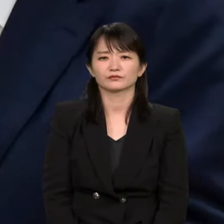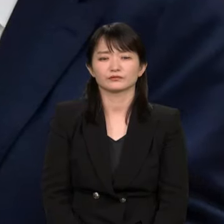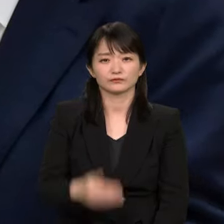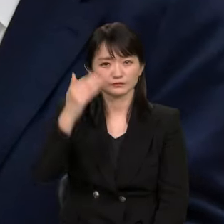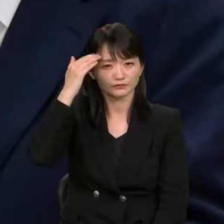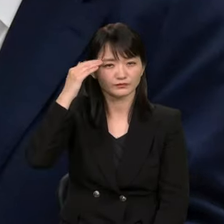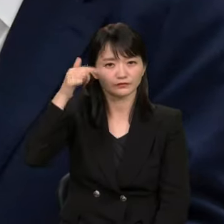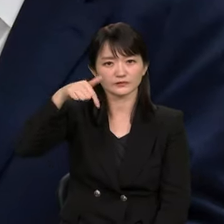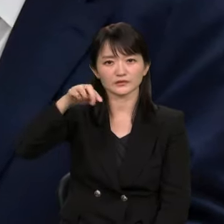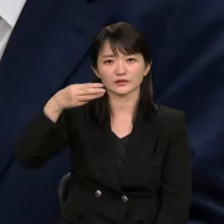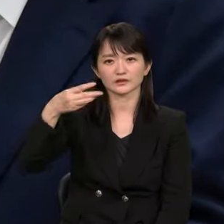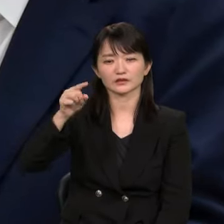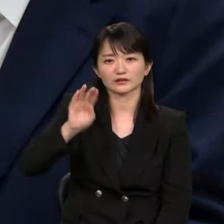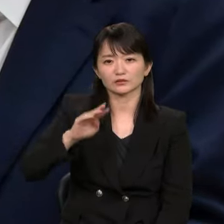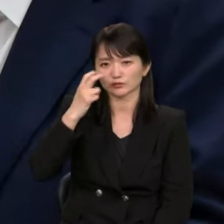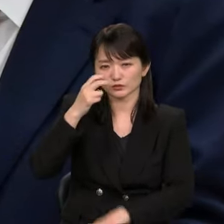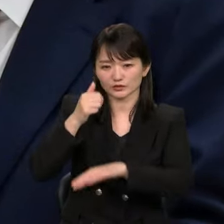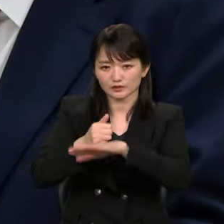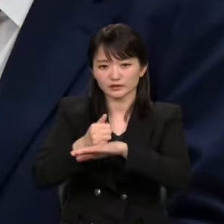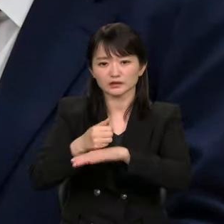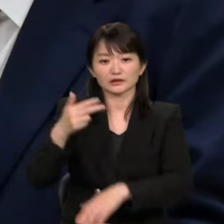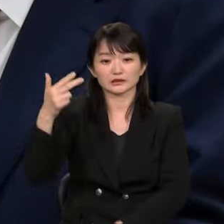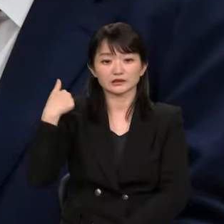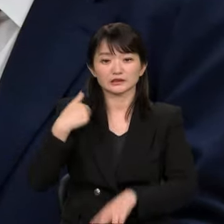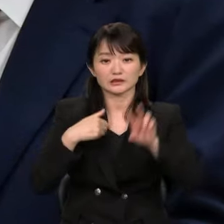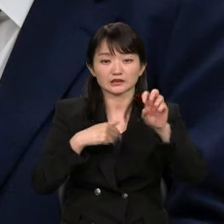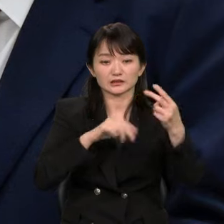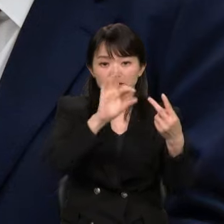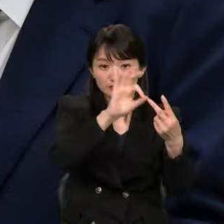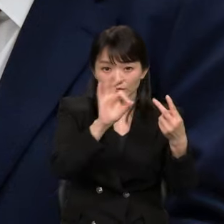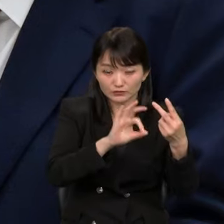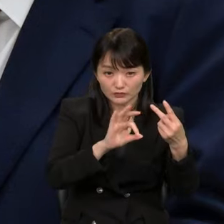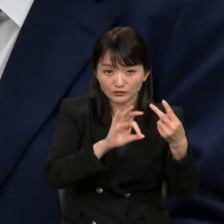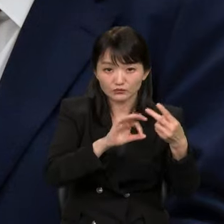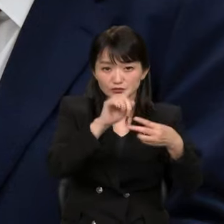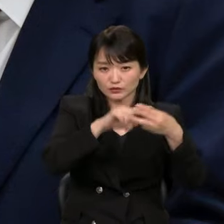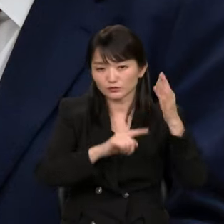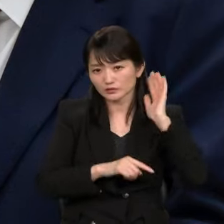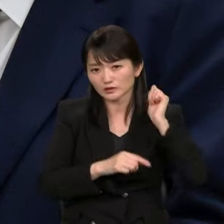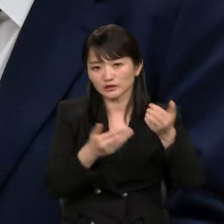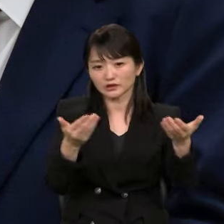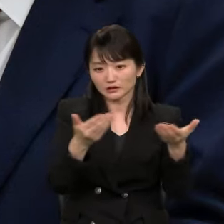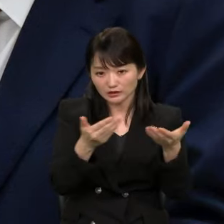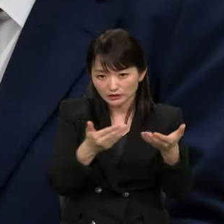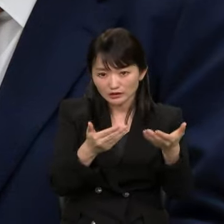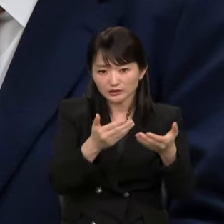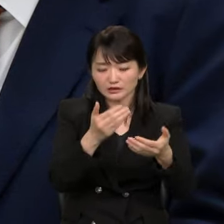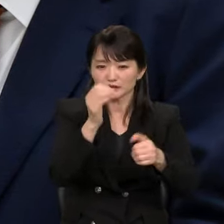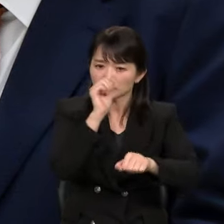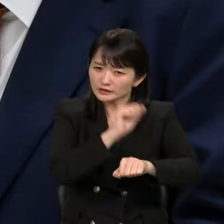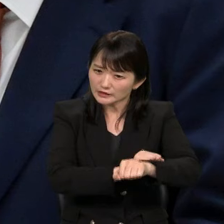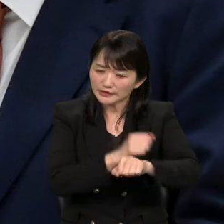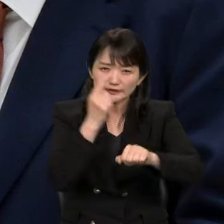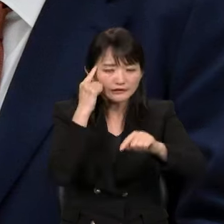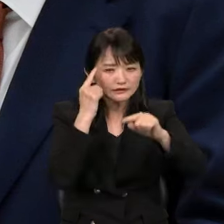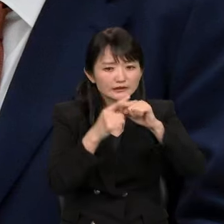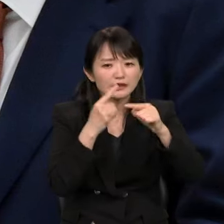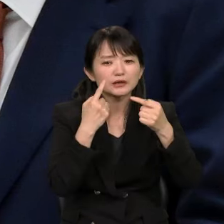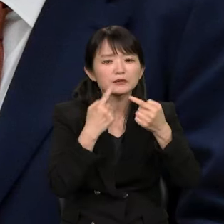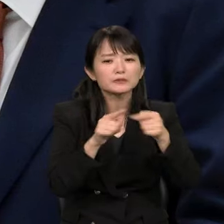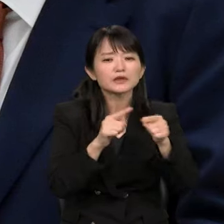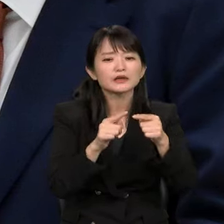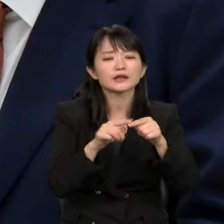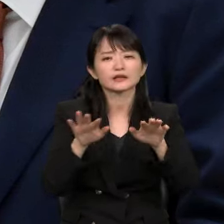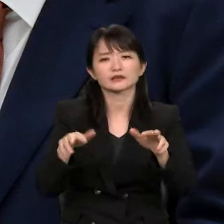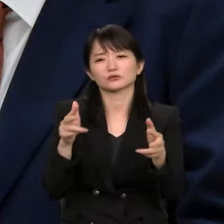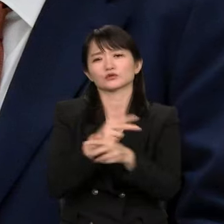한국 갤럽 조사 결과 지난주 22%였던 윤석열 대통령의 직무 수행 긍정평가가 이번 주 20%로